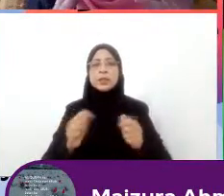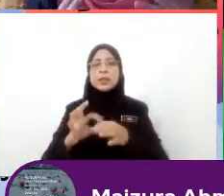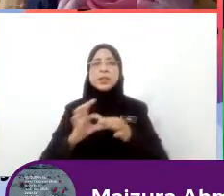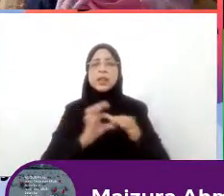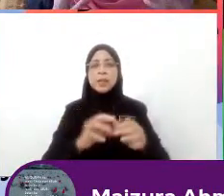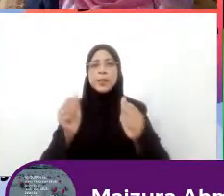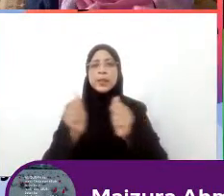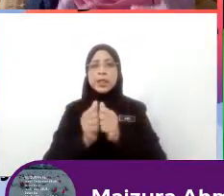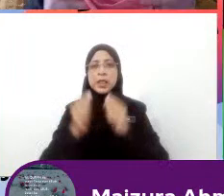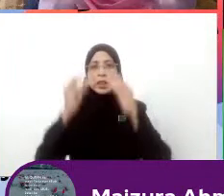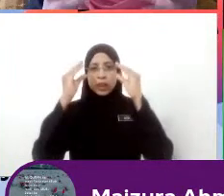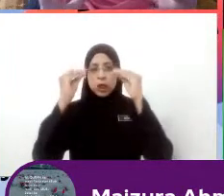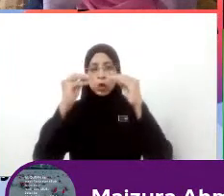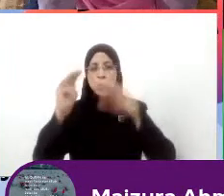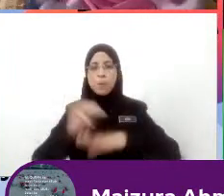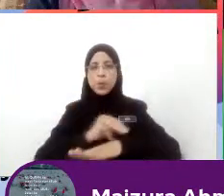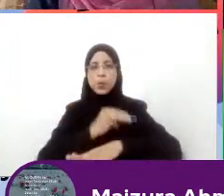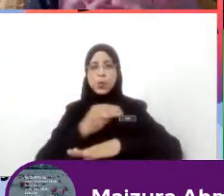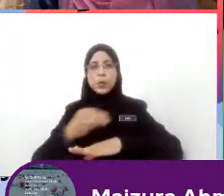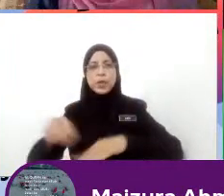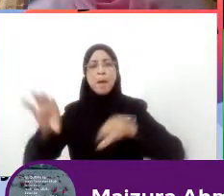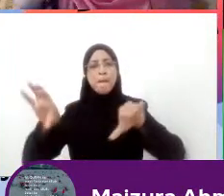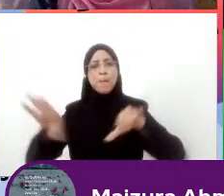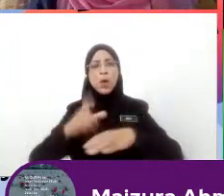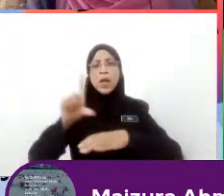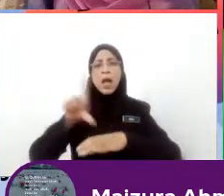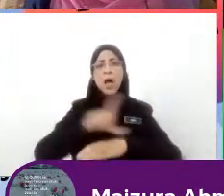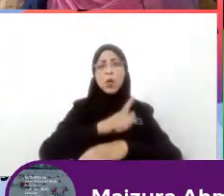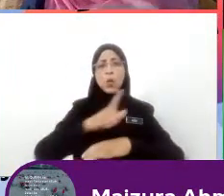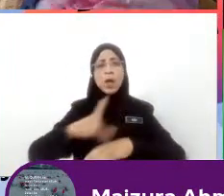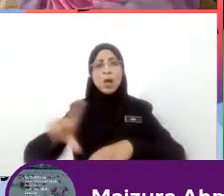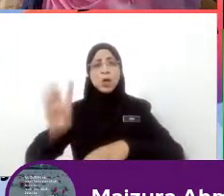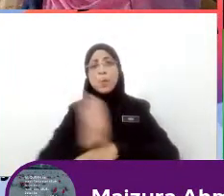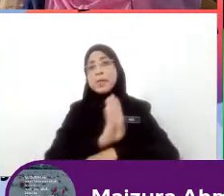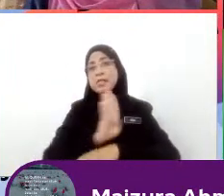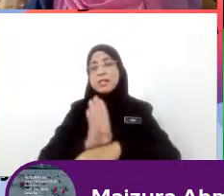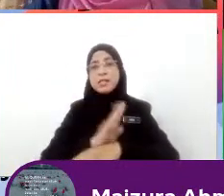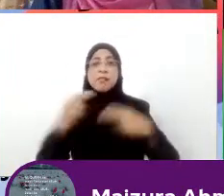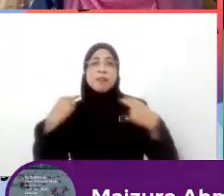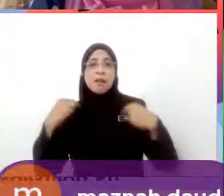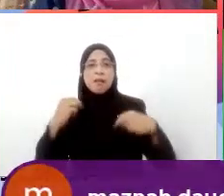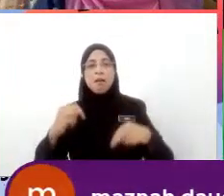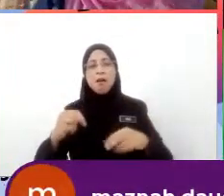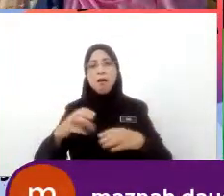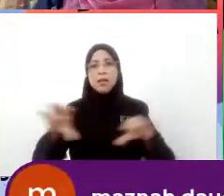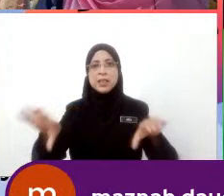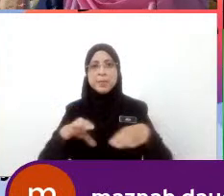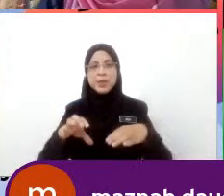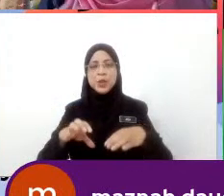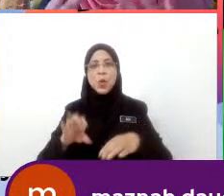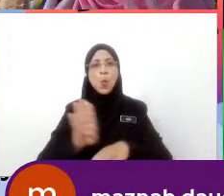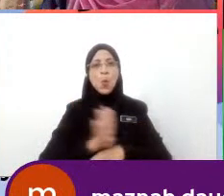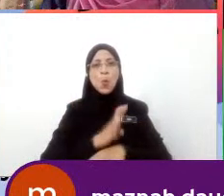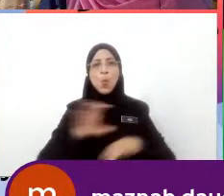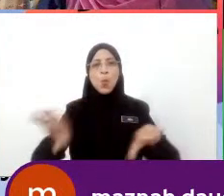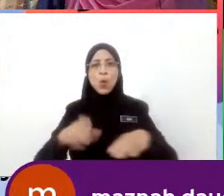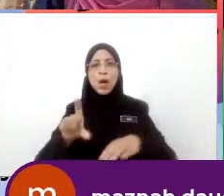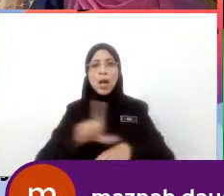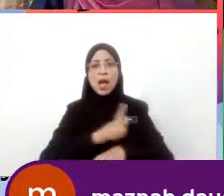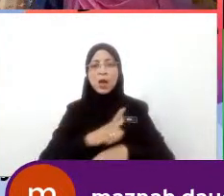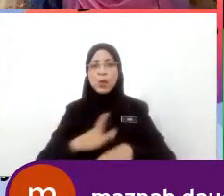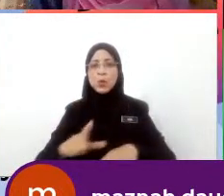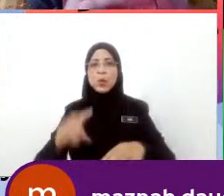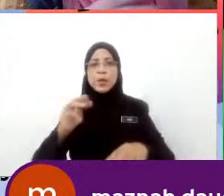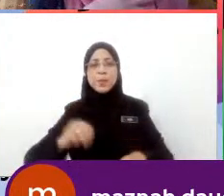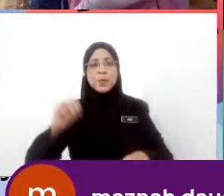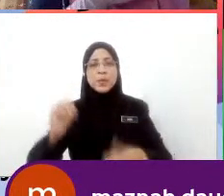tu hasilkan lagu-lagu perniagaan yang dicipta sendiri oleh Cikgu Ahmad Afzan. Jadi murid-murid ni lebih senang nak